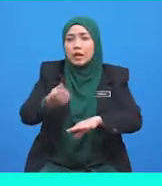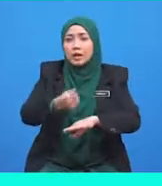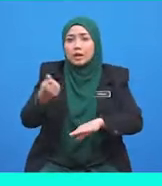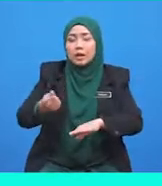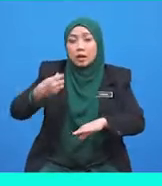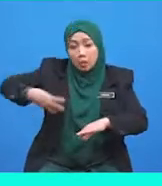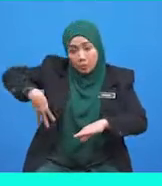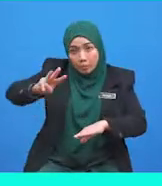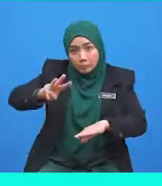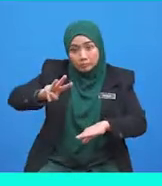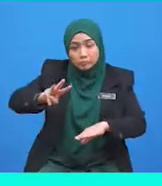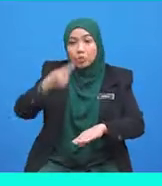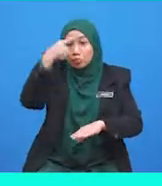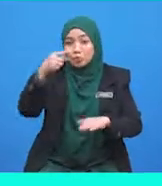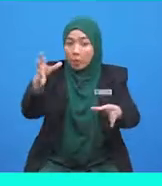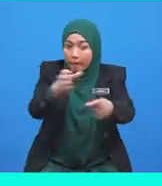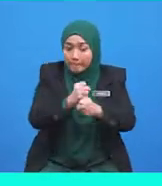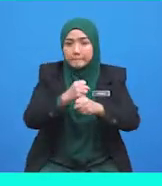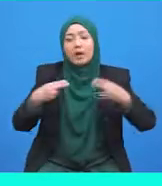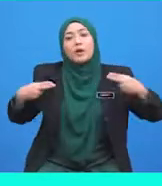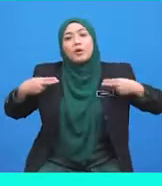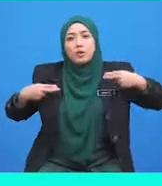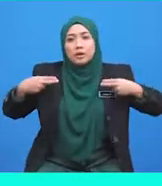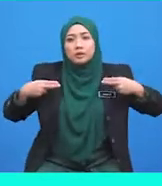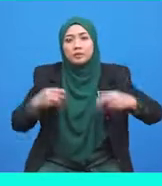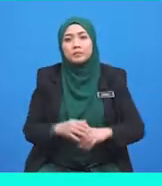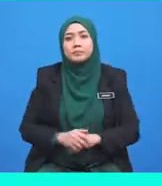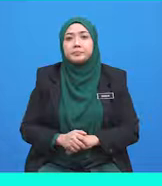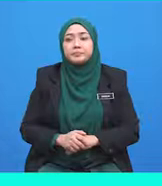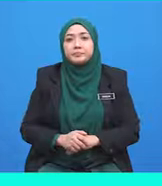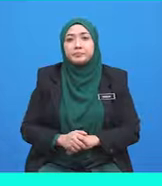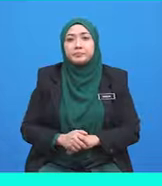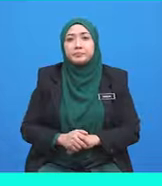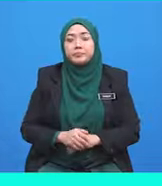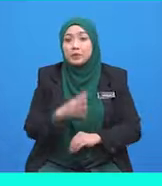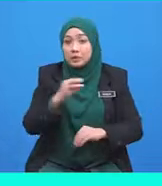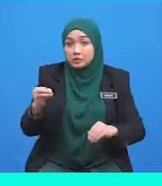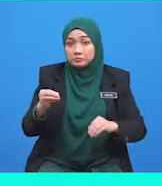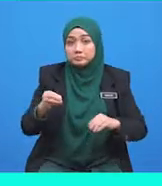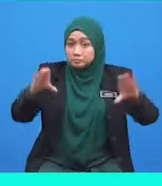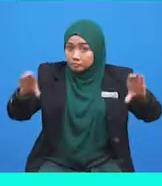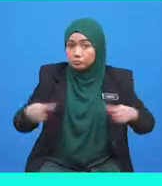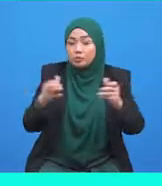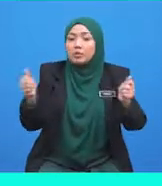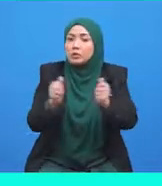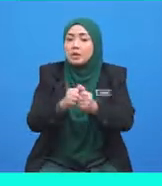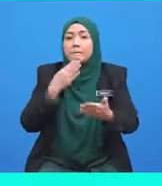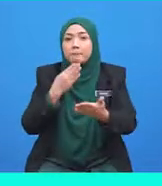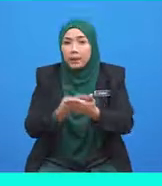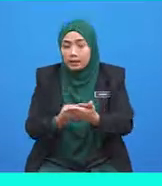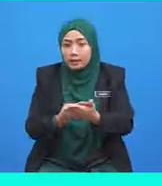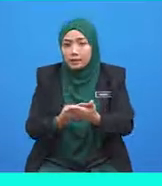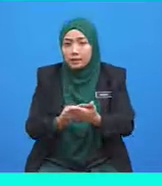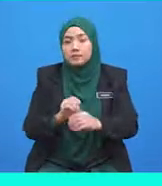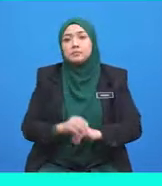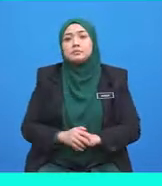haiwan. Justru, pada hari ini, senjata-senjata ini telah dicipta dan diolah dengan lebih baik.